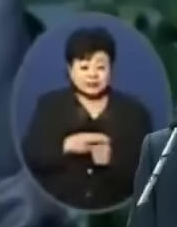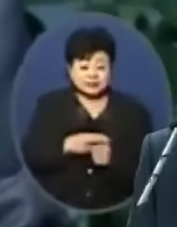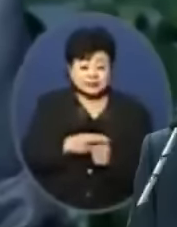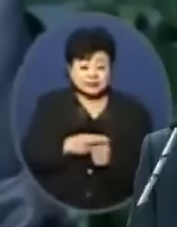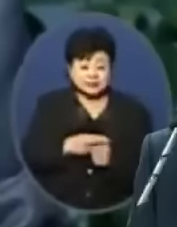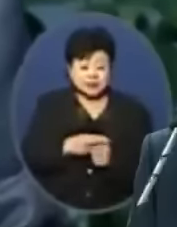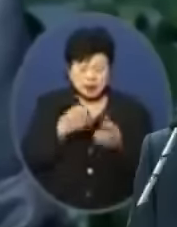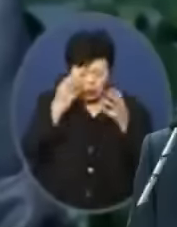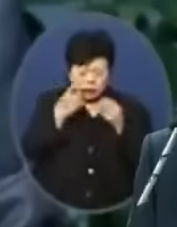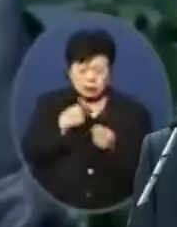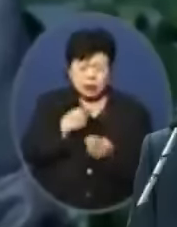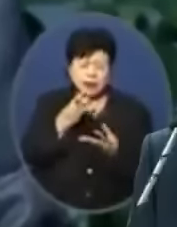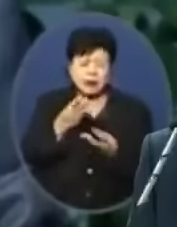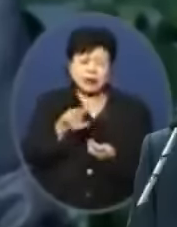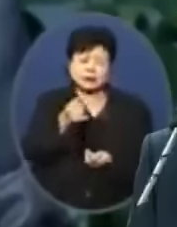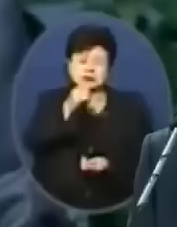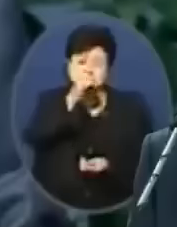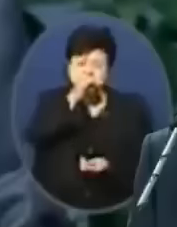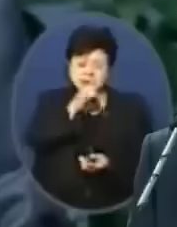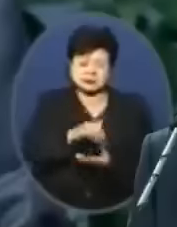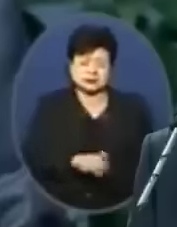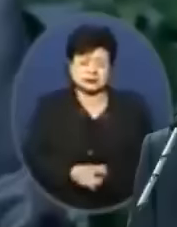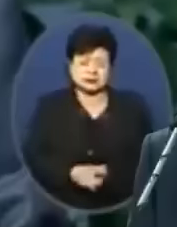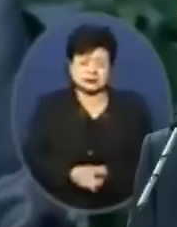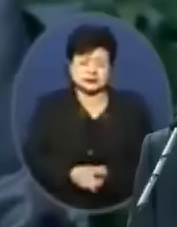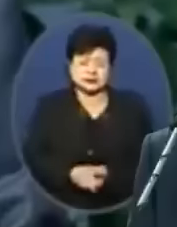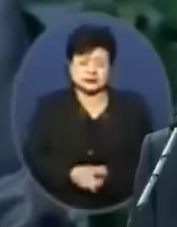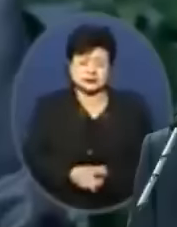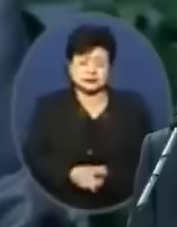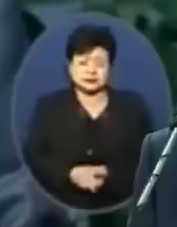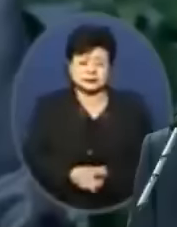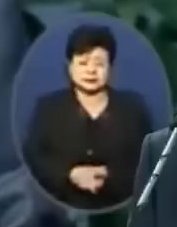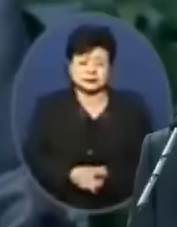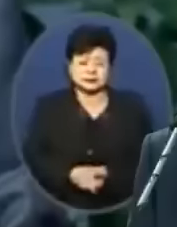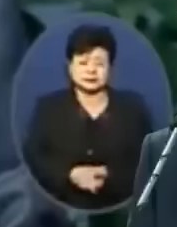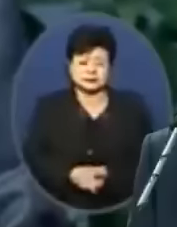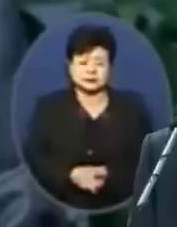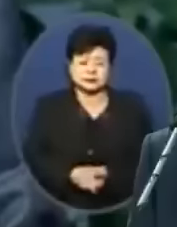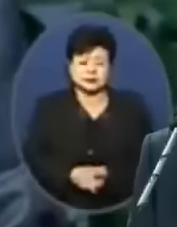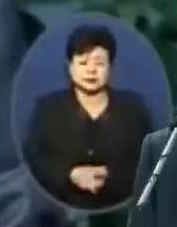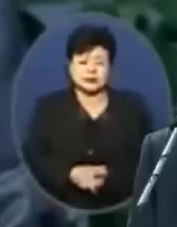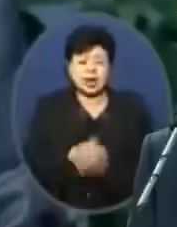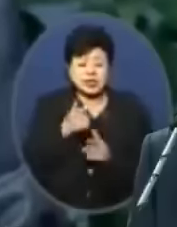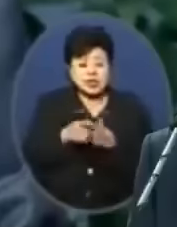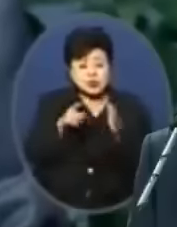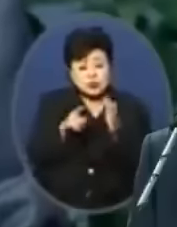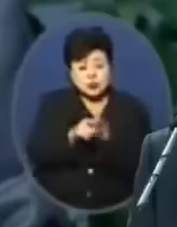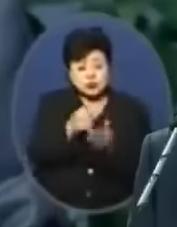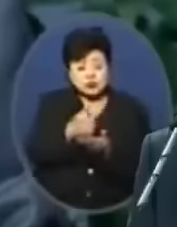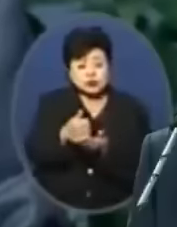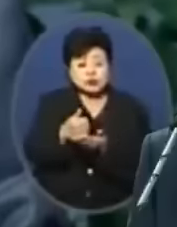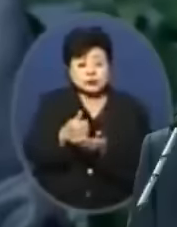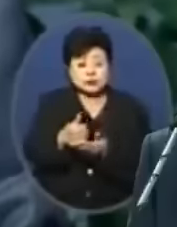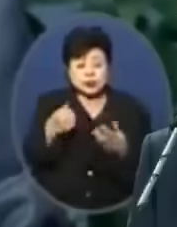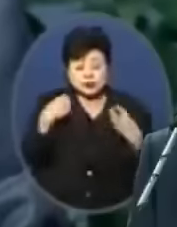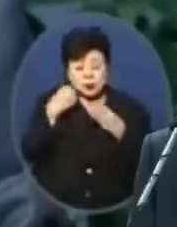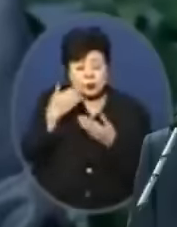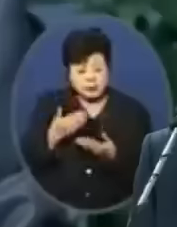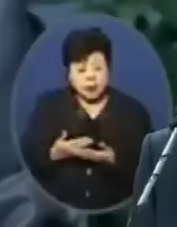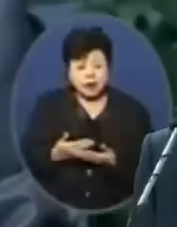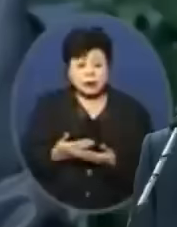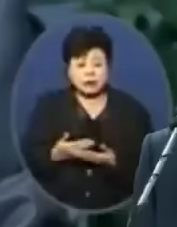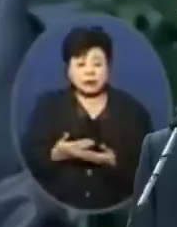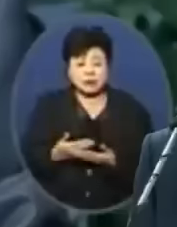만침 고통당한 사람이 없는 것을 봅니다. 우리 다 같이 예수 믿고 주님 소명을 받아